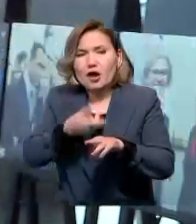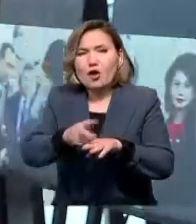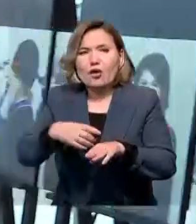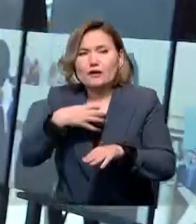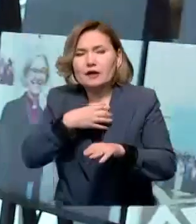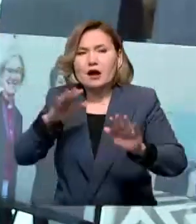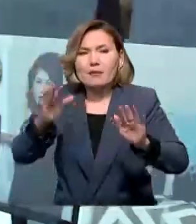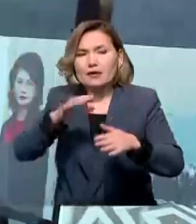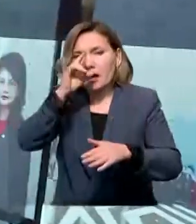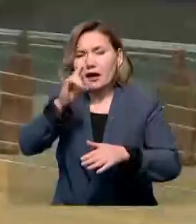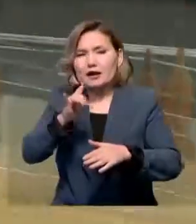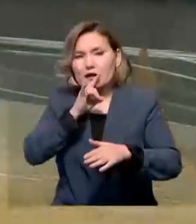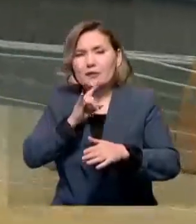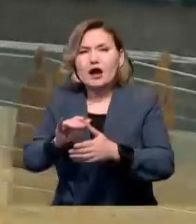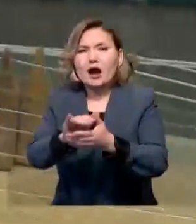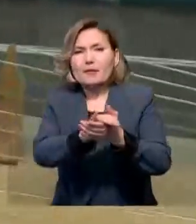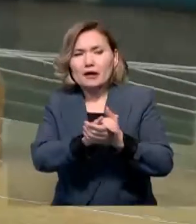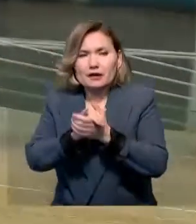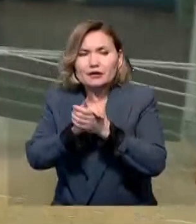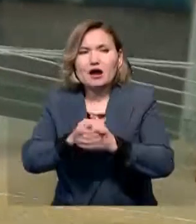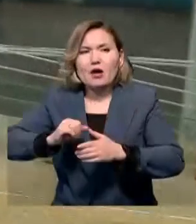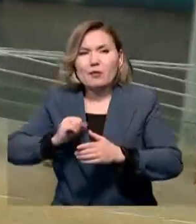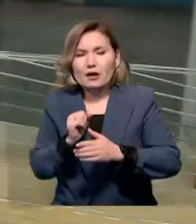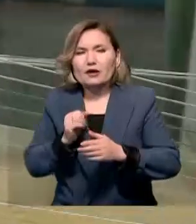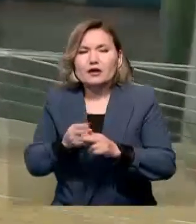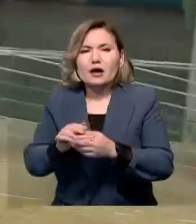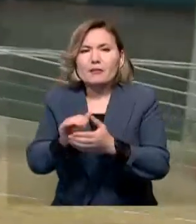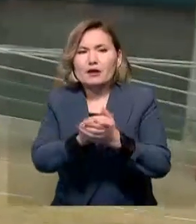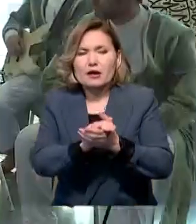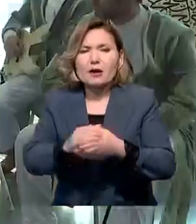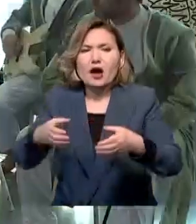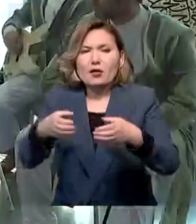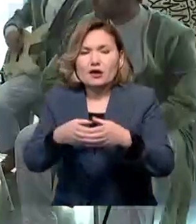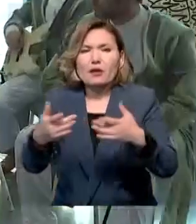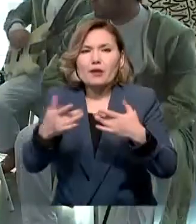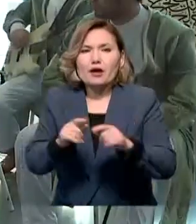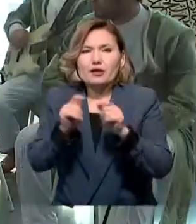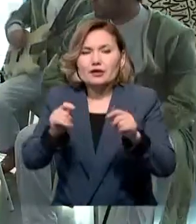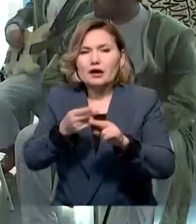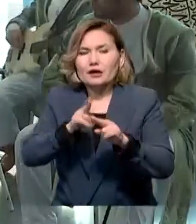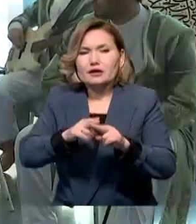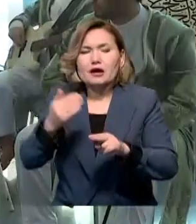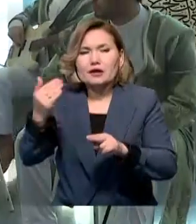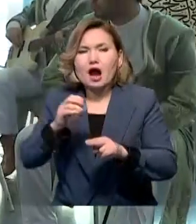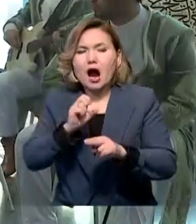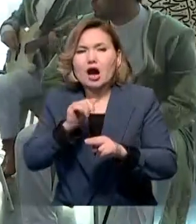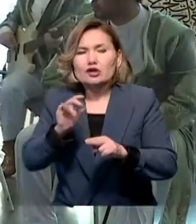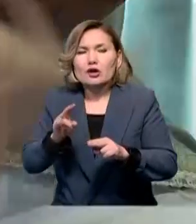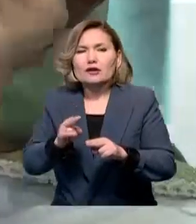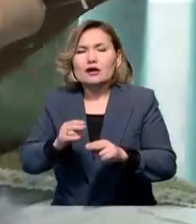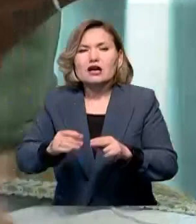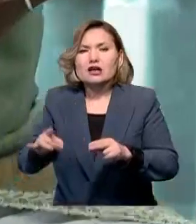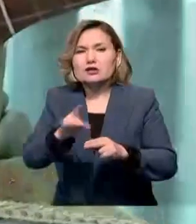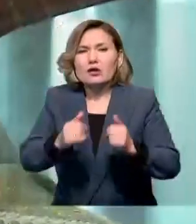маңызды оқиғасы Қазақстандағы бейбітшілік пен ынтымақты бейнелейтін бірлік ансамблінің құрылуы деді. Қазір Ақжаун ансамблінің республикалық